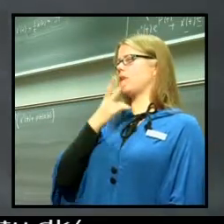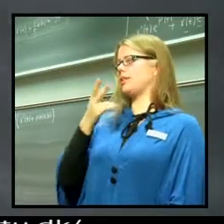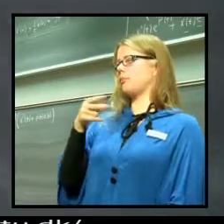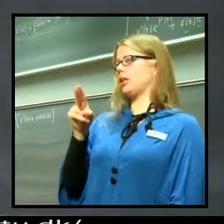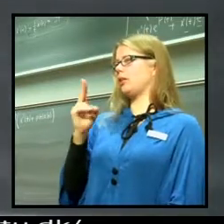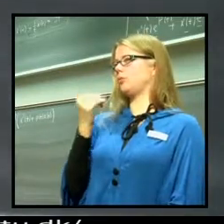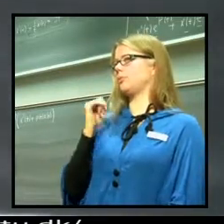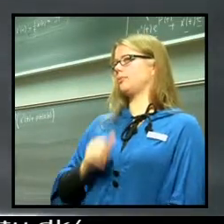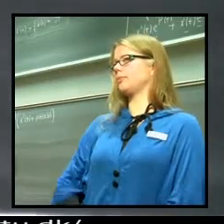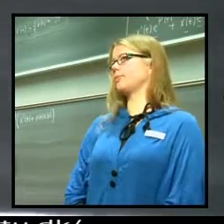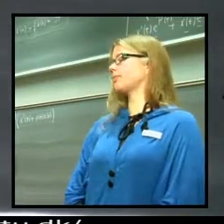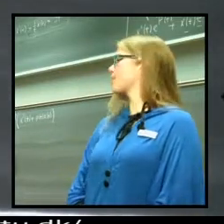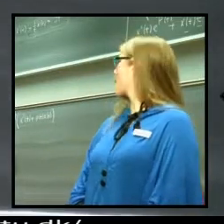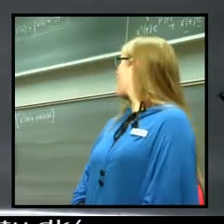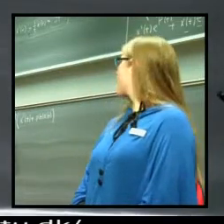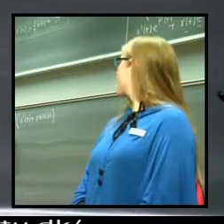ligningen.